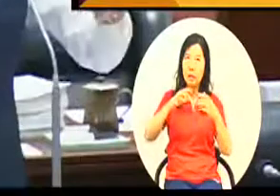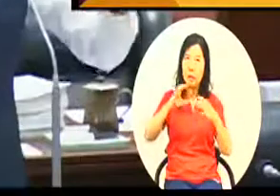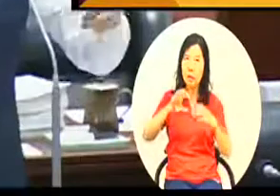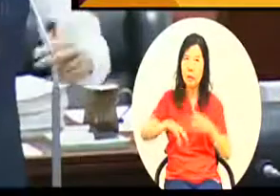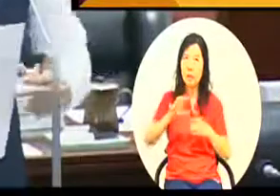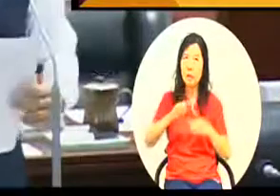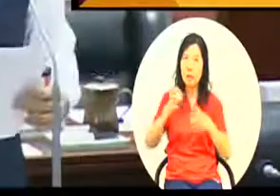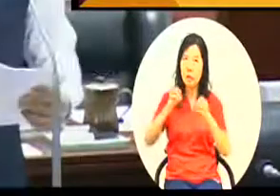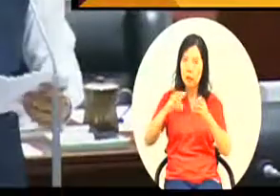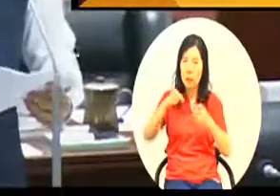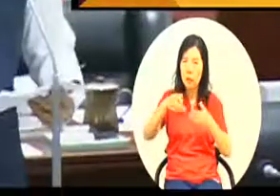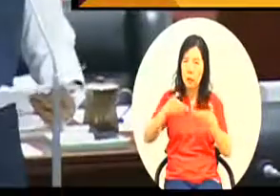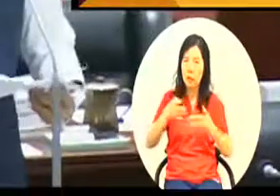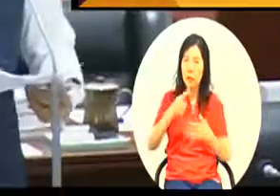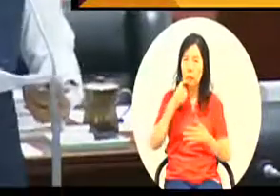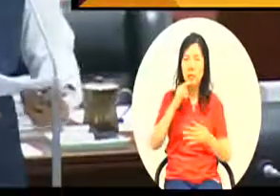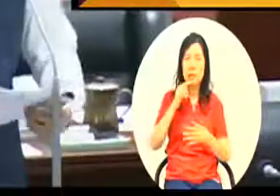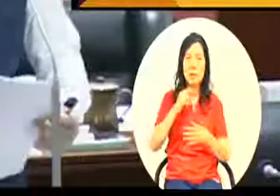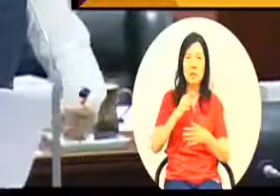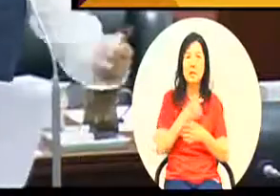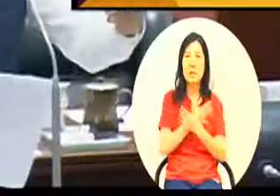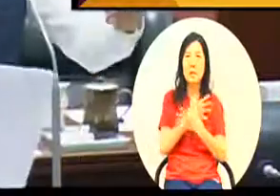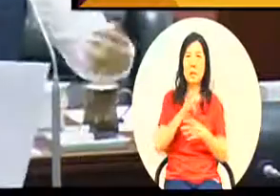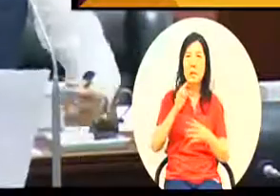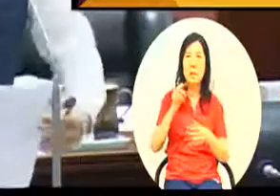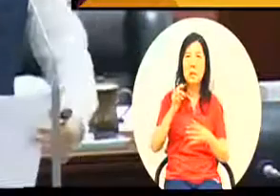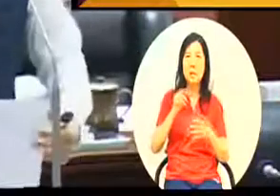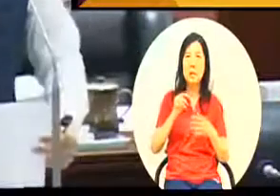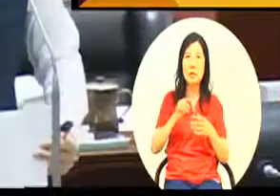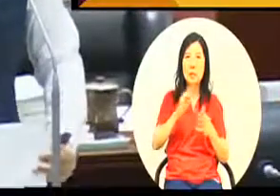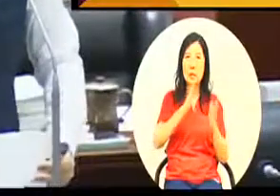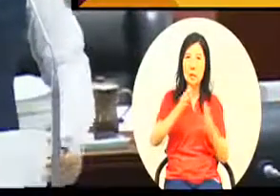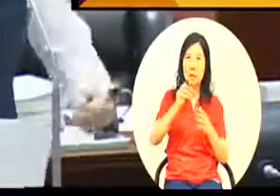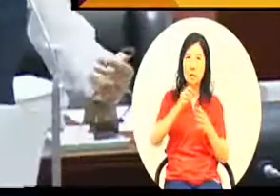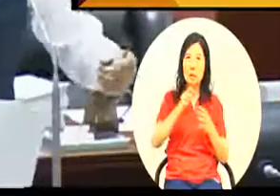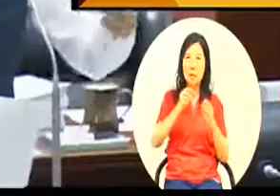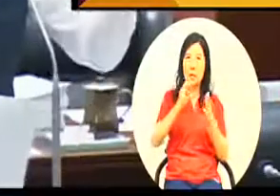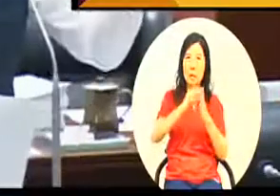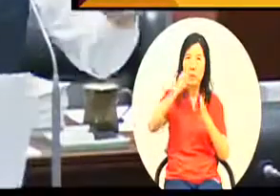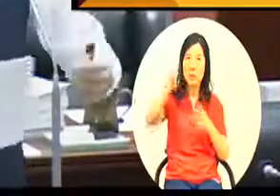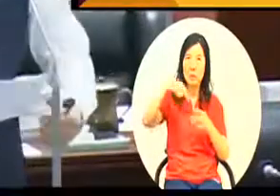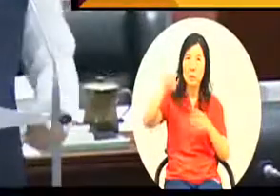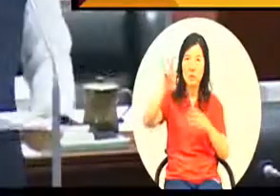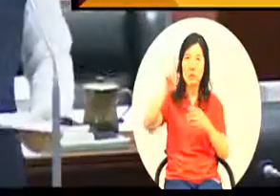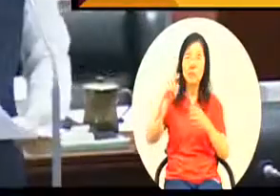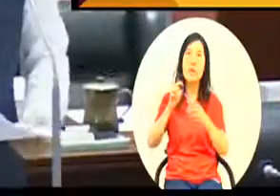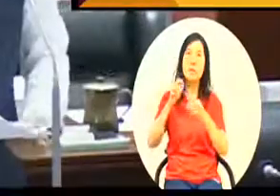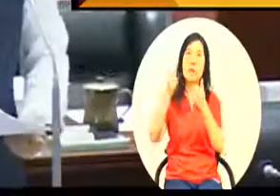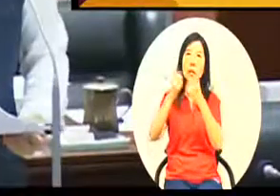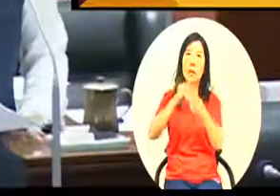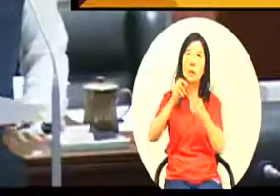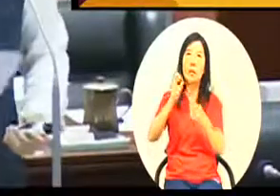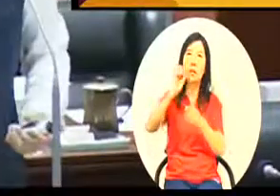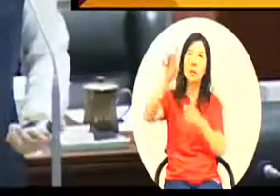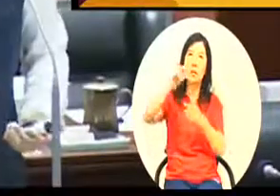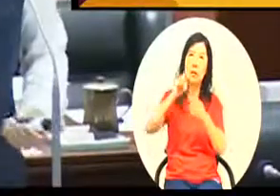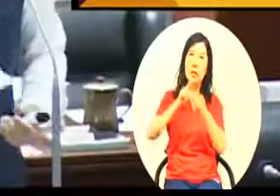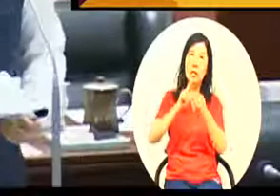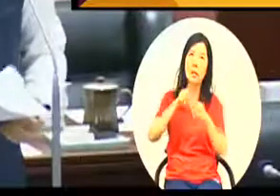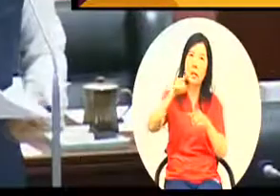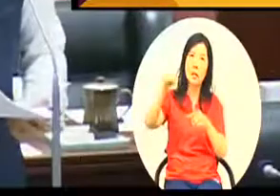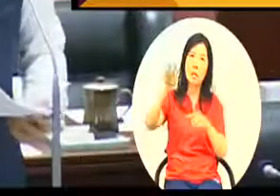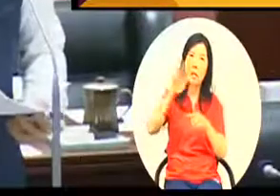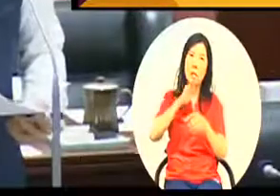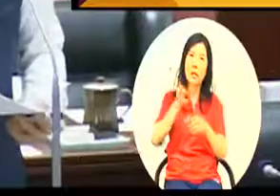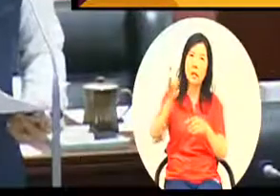边，我想请也许市长哪天去开会，或者是我们局长、其他局长去开会的时候，跟上面讲，还记得吗？我在之